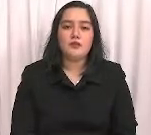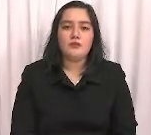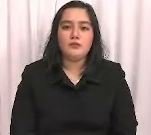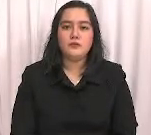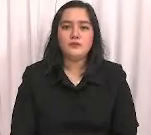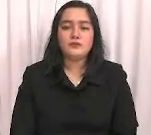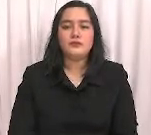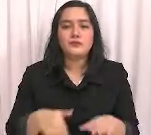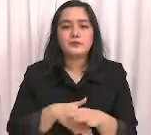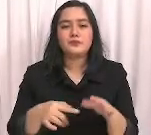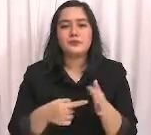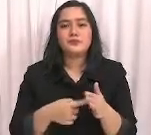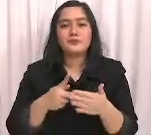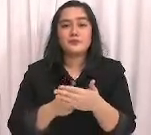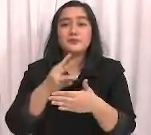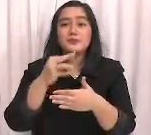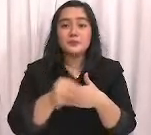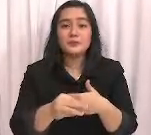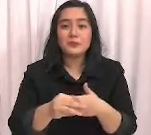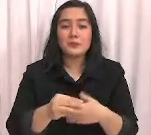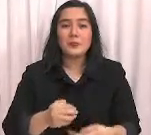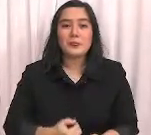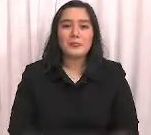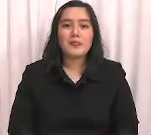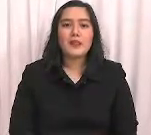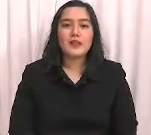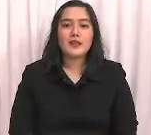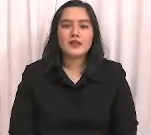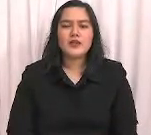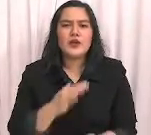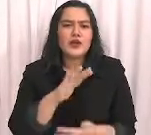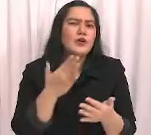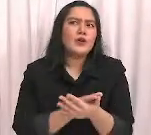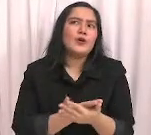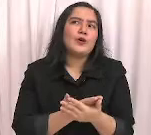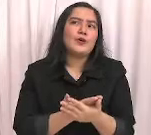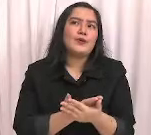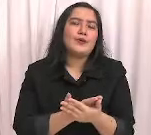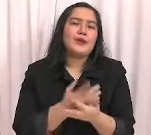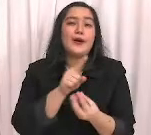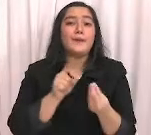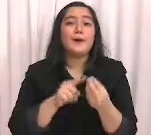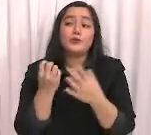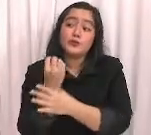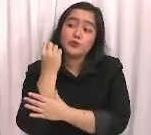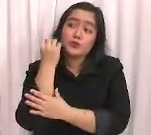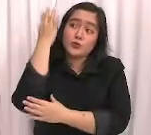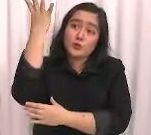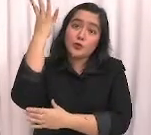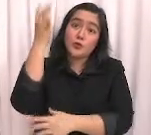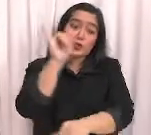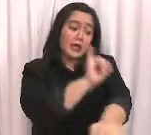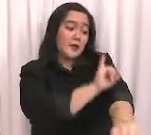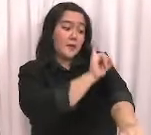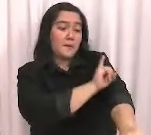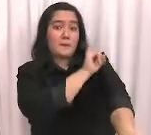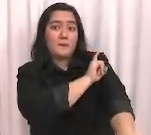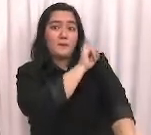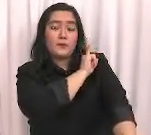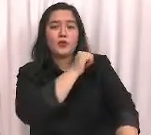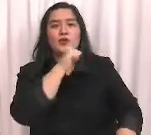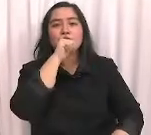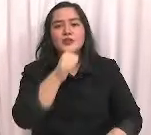programang ito, it's all about leveling up. You see, ay hindi po ito pababa, mga kapatid. Hindi ito